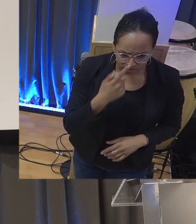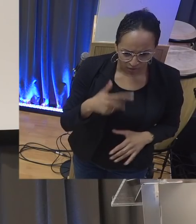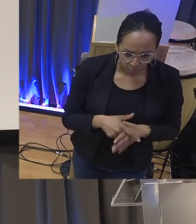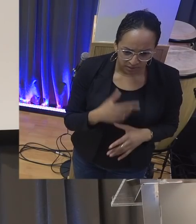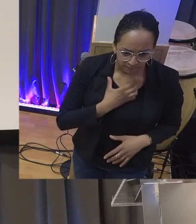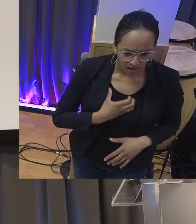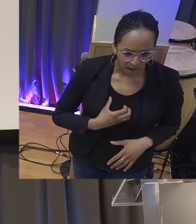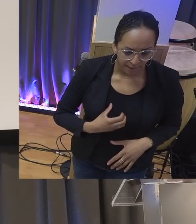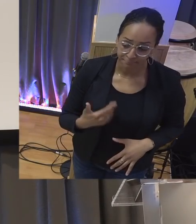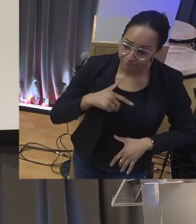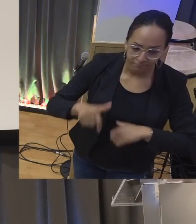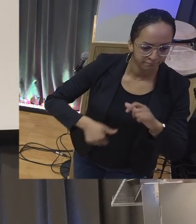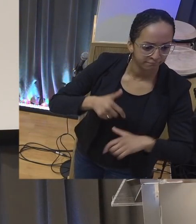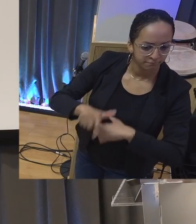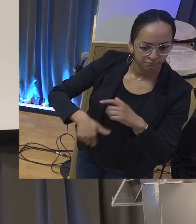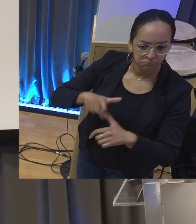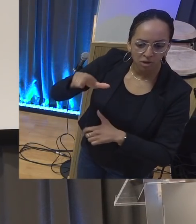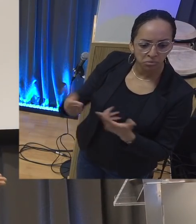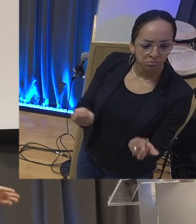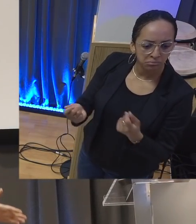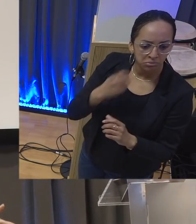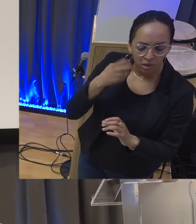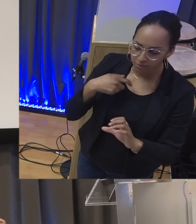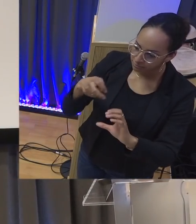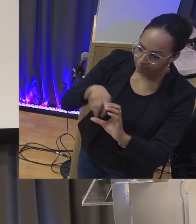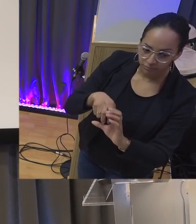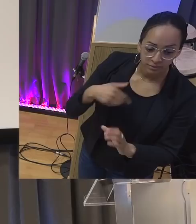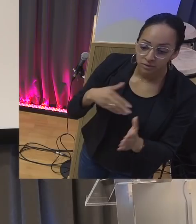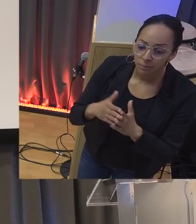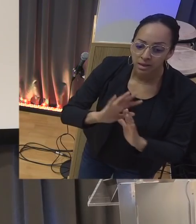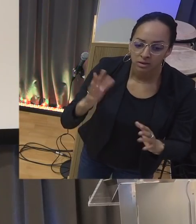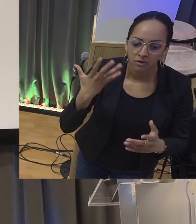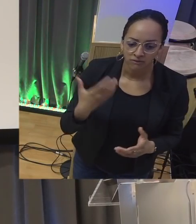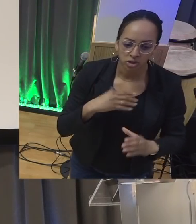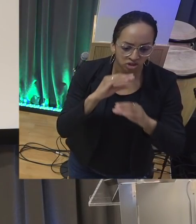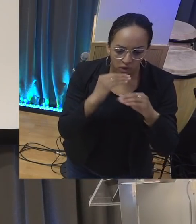Donc je vais voir le steward, et je commande, monsieur, un jambon beurre.